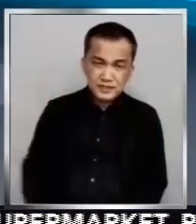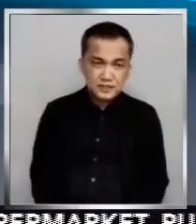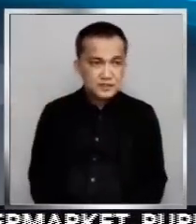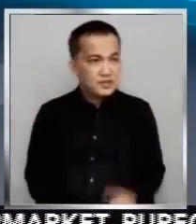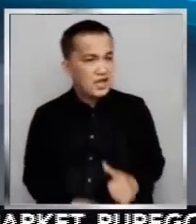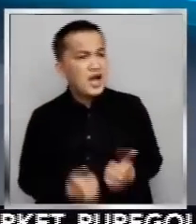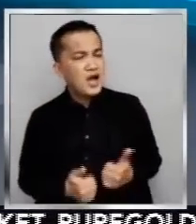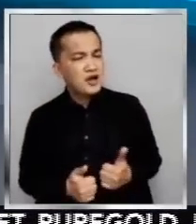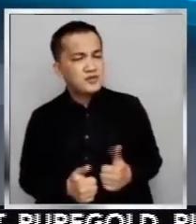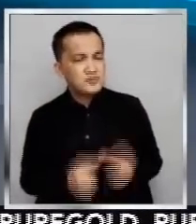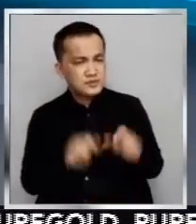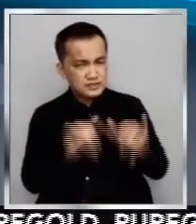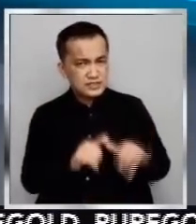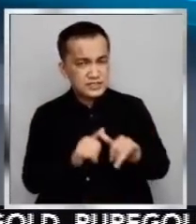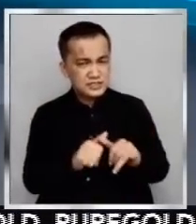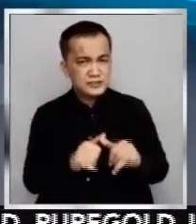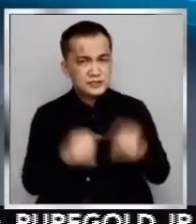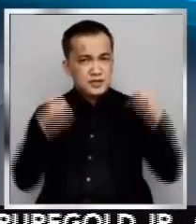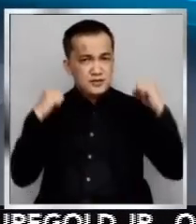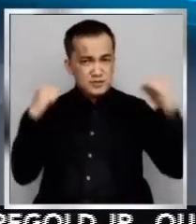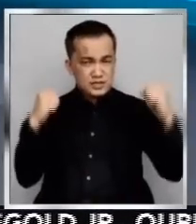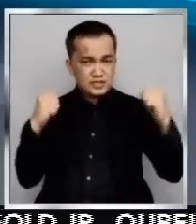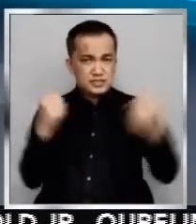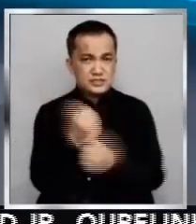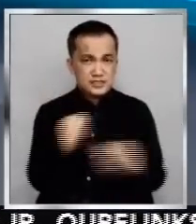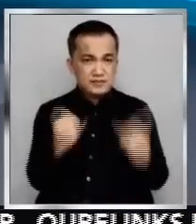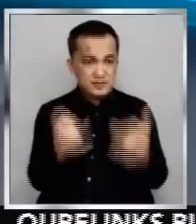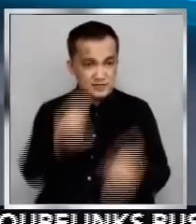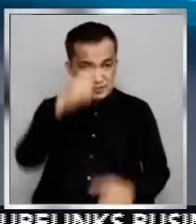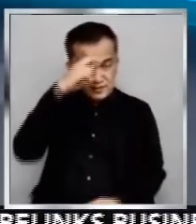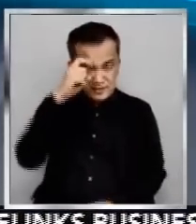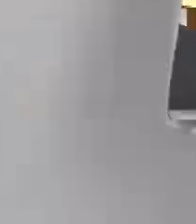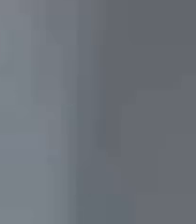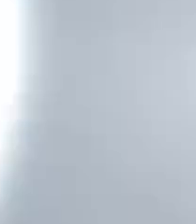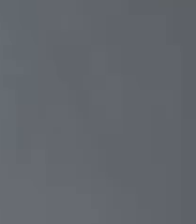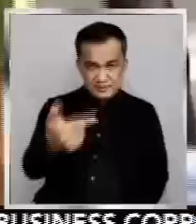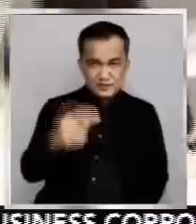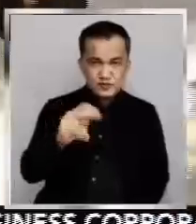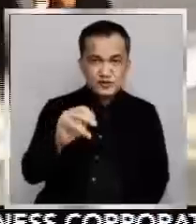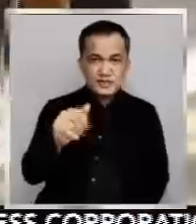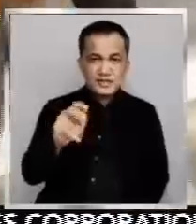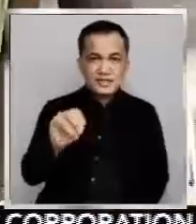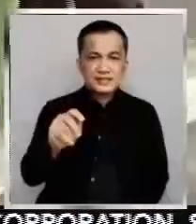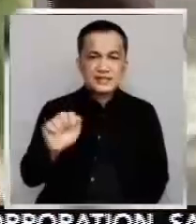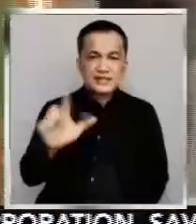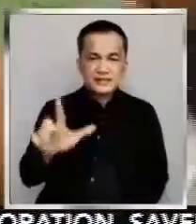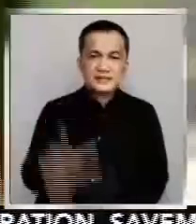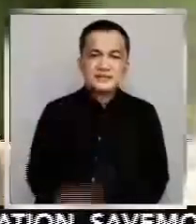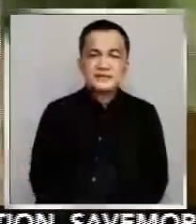fit at ligtas ngayong tag-init? Alamin sa pagtutok ni Jonathan Andal.